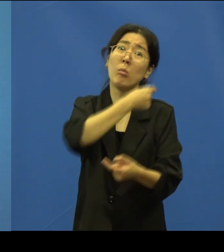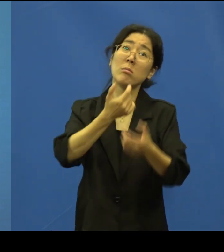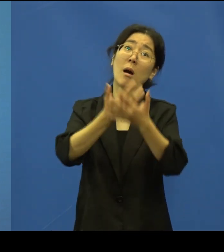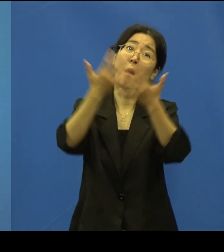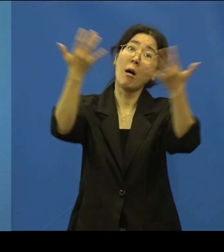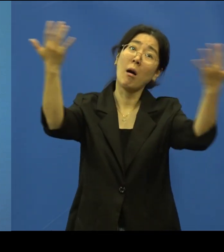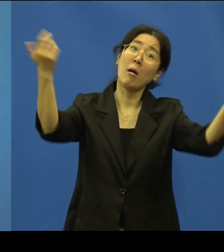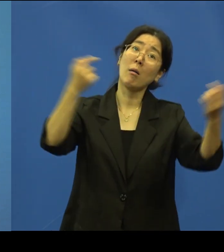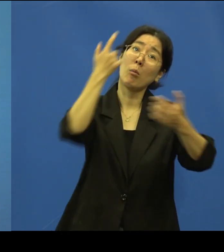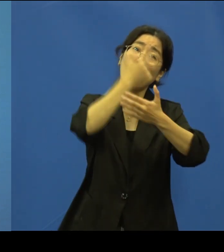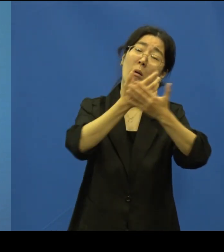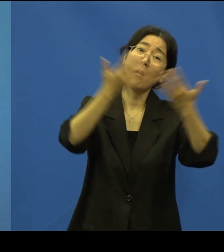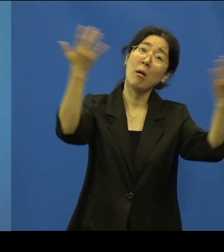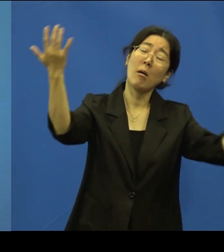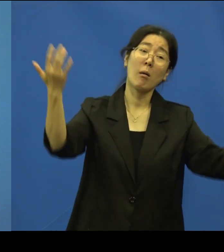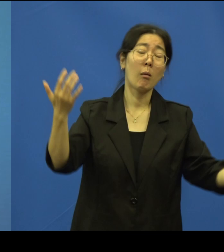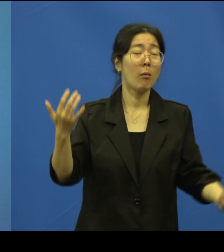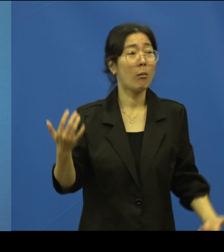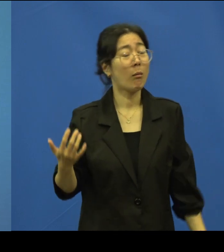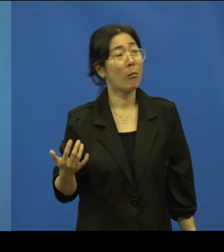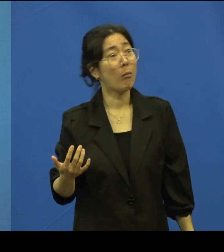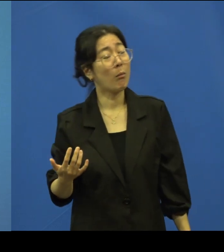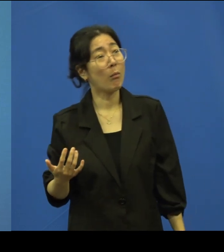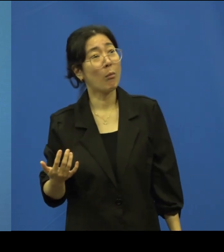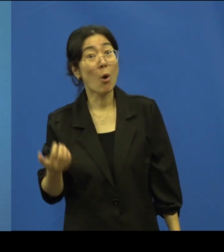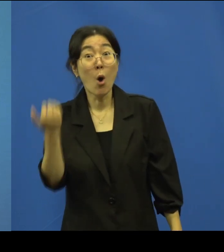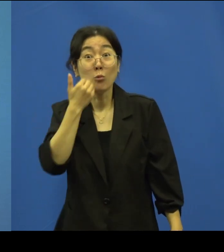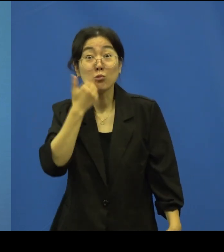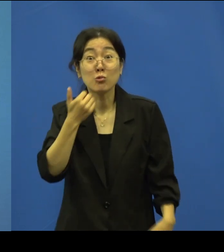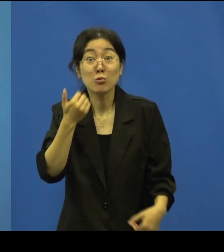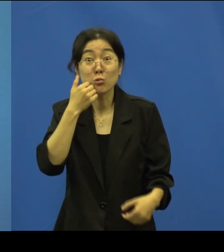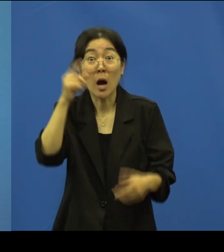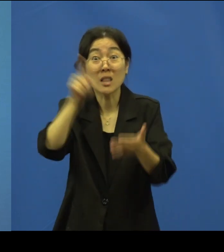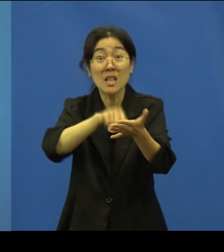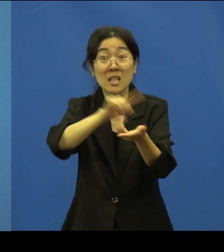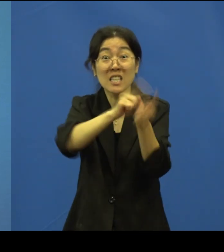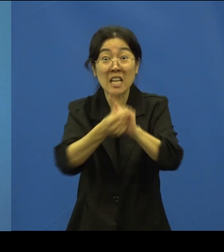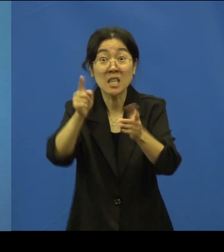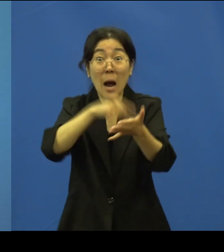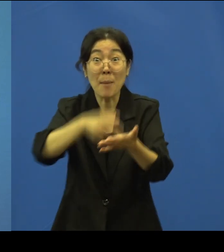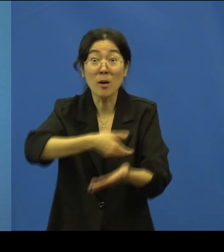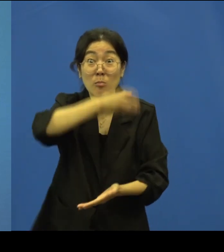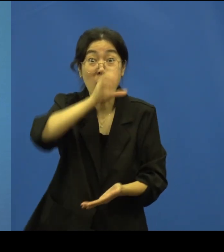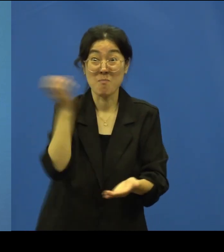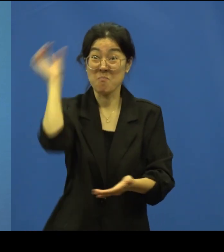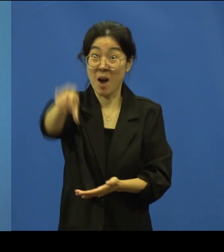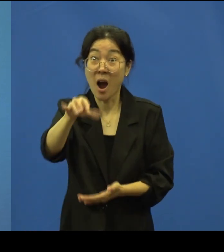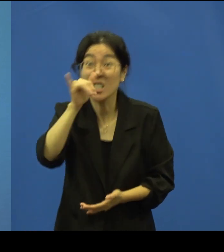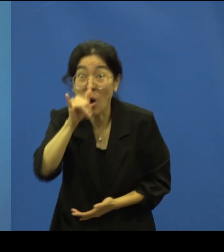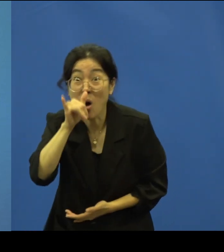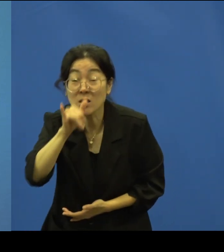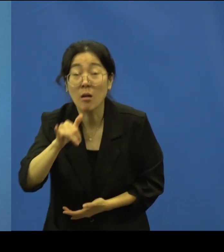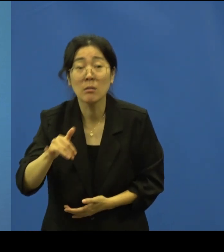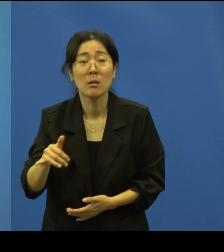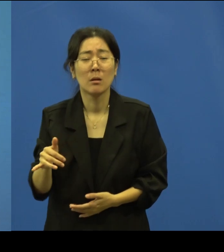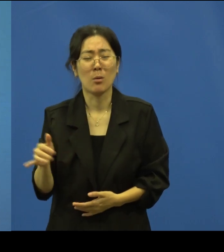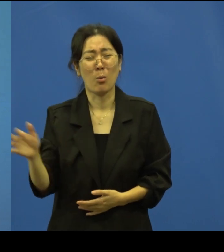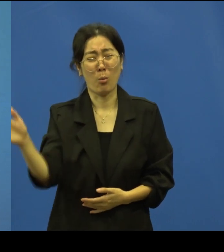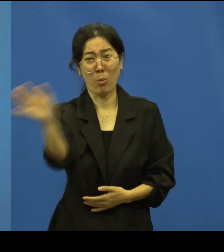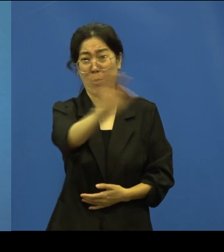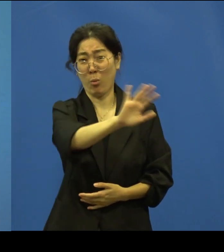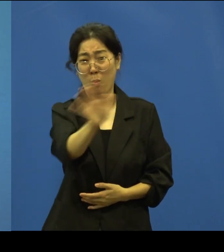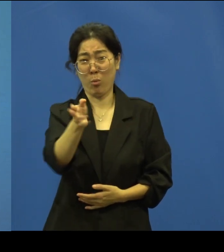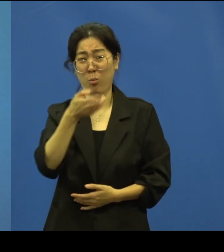진짜로 한 분도 그런 분이 없었지만 모든 성도들이 다 한 마음으로